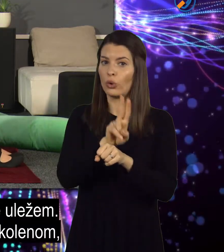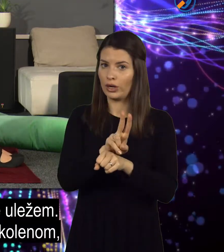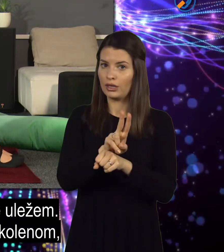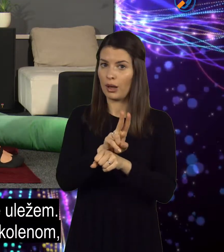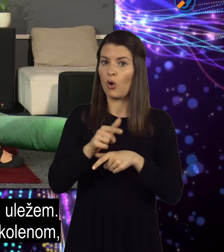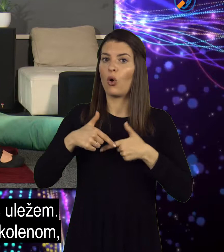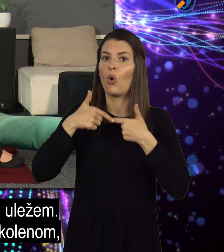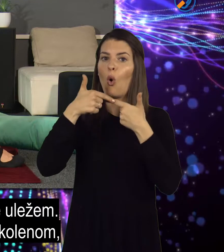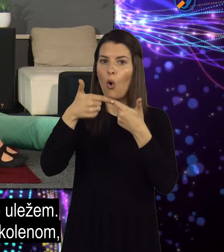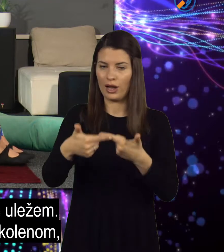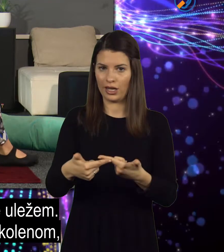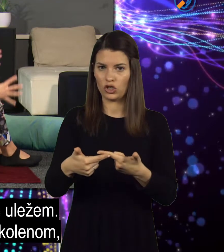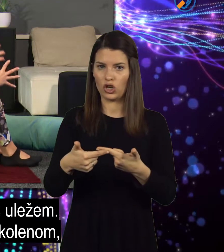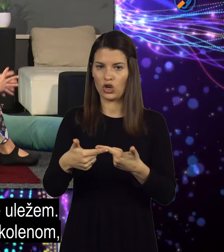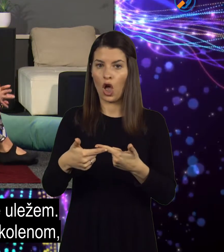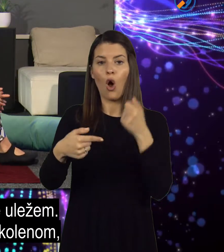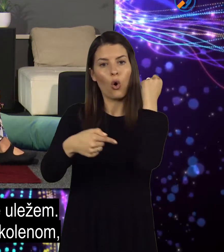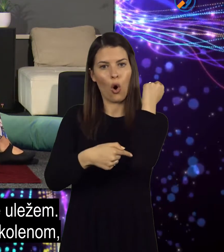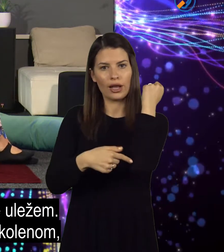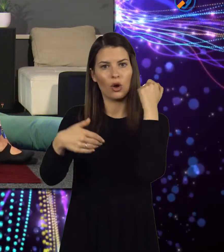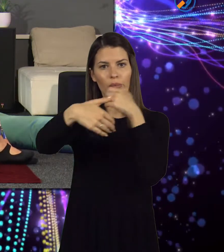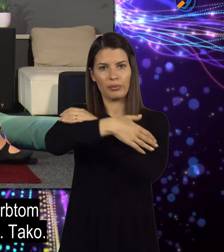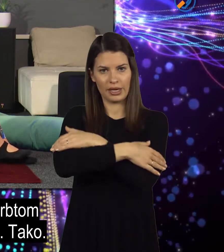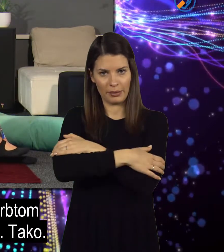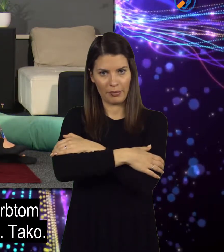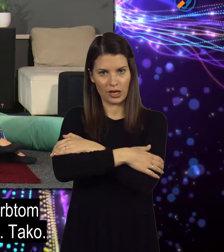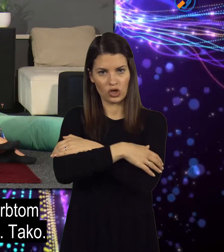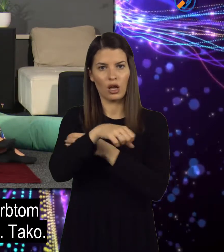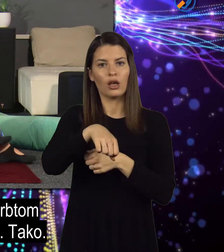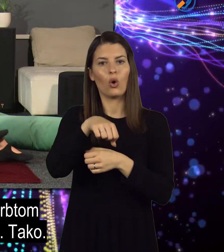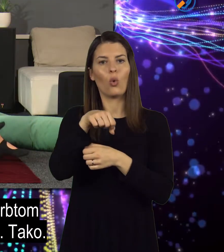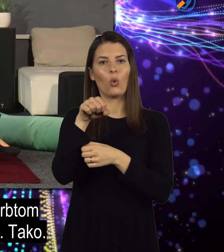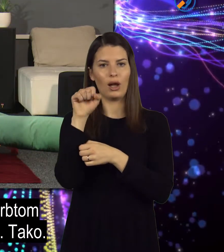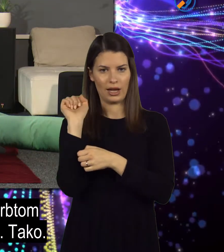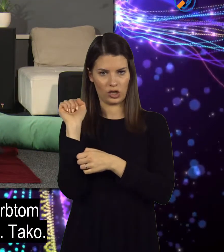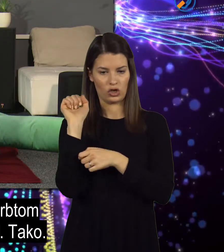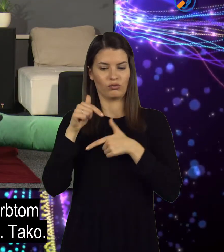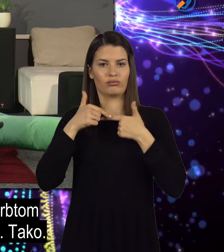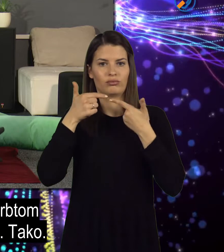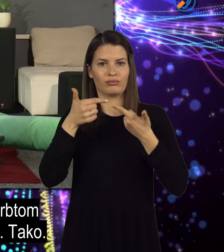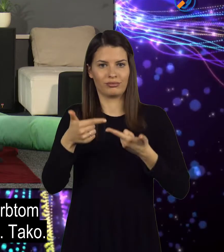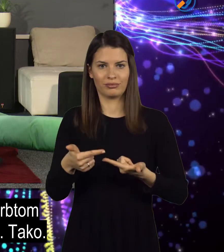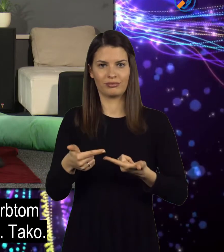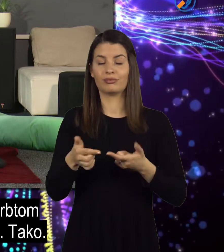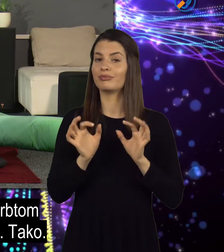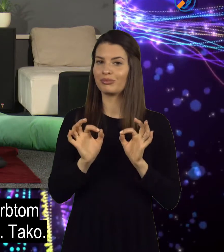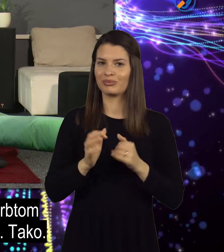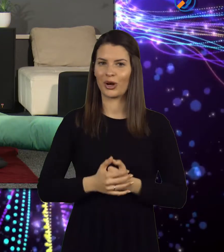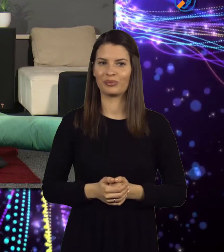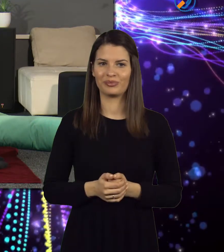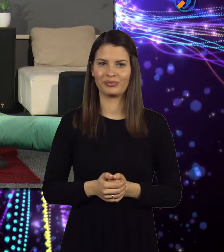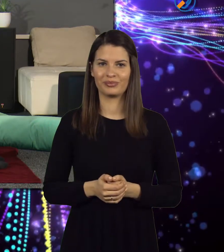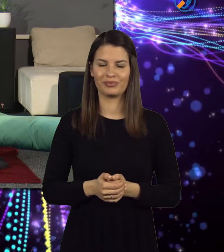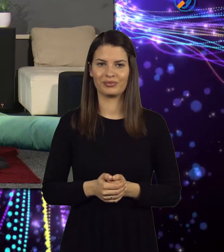Kontrolirano se uležem, primaš se pod kolenom z okroglim hrbtom, se uležeš dol. Tako.